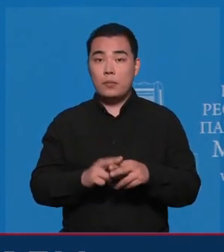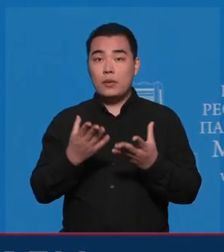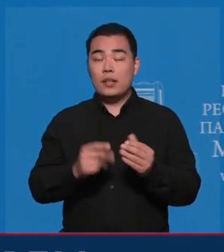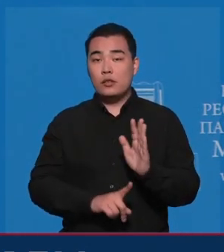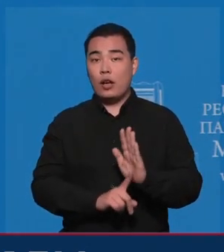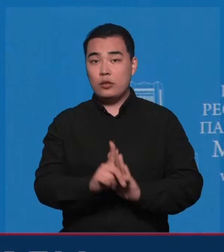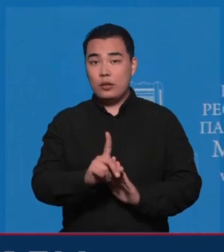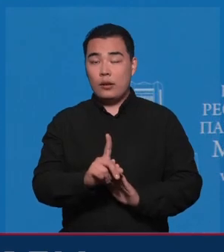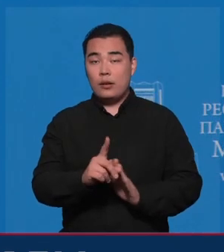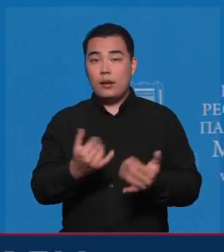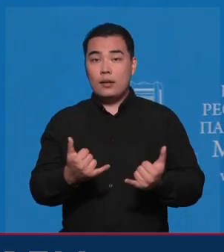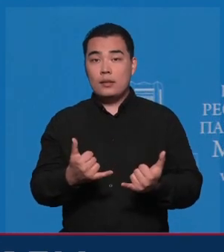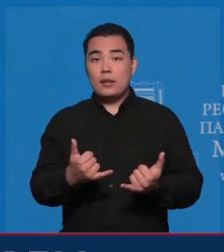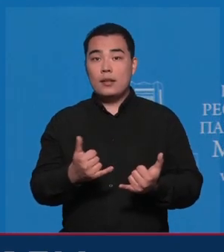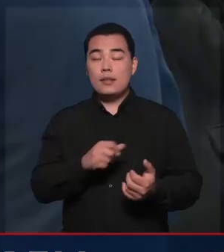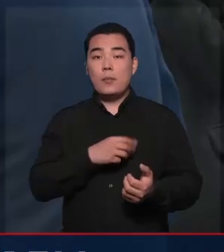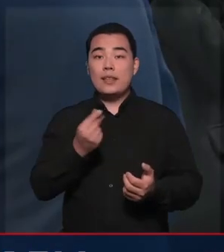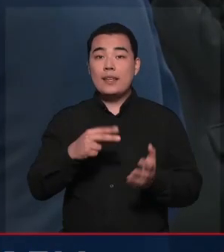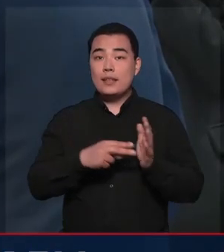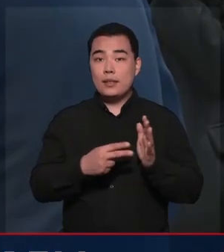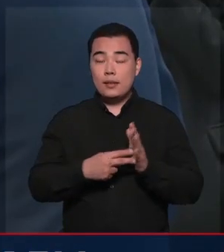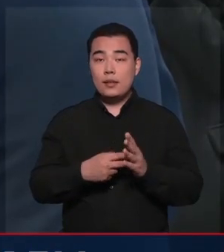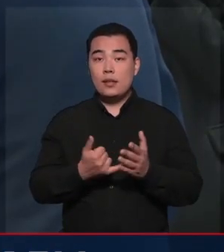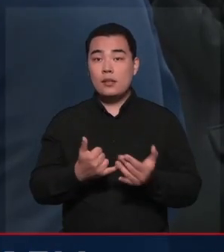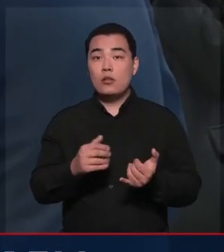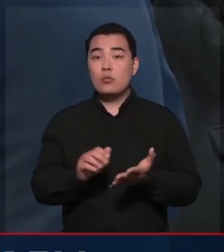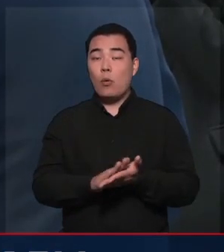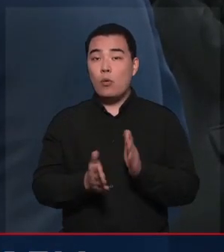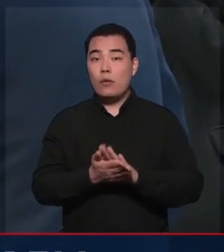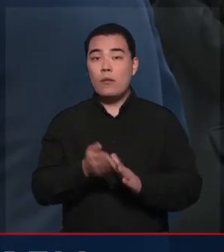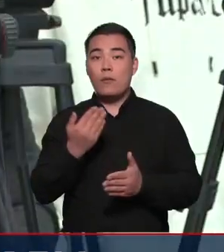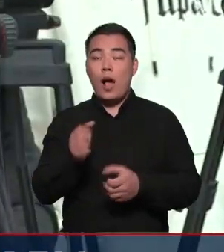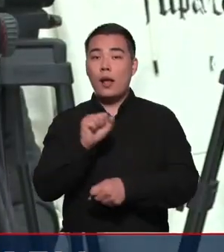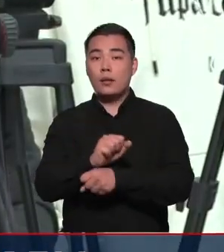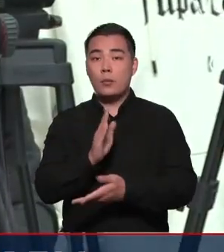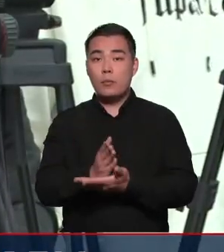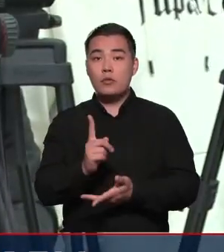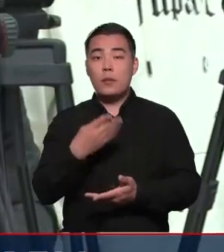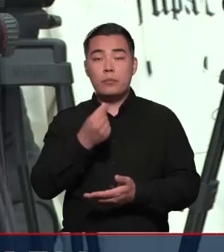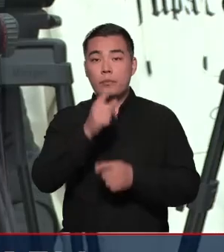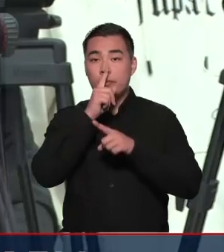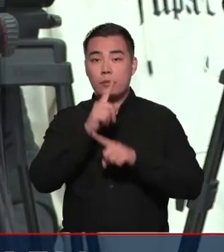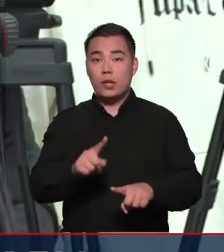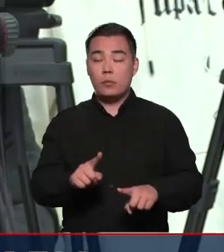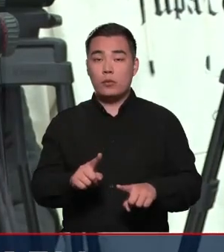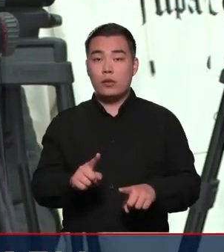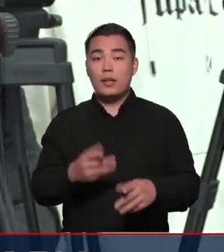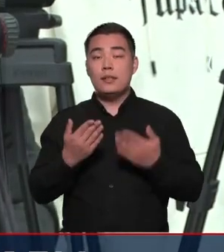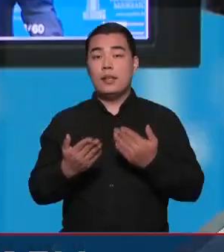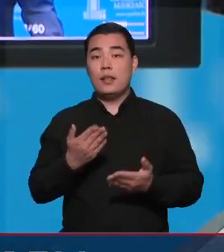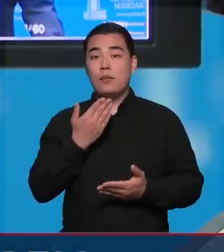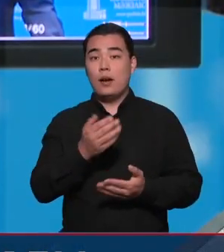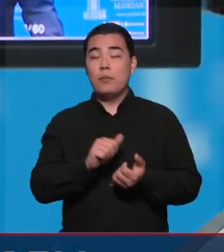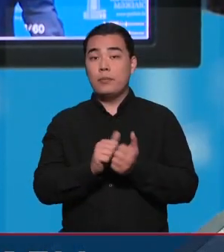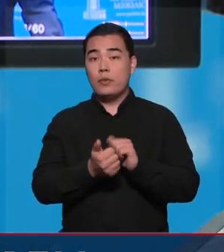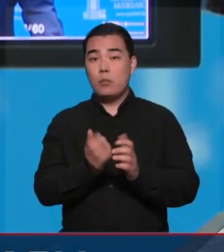бұл мына несиенің шарттарының талаптары сізге енді тоқталады. Сіз ешқандай төлем төлемейсіз. Егер сізге